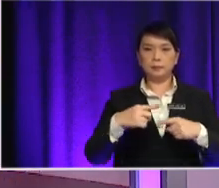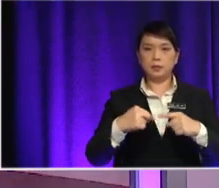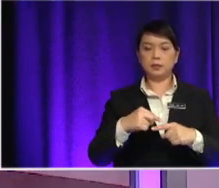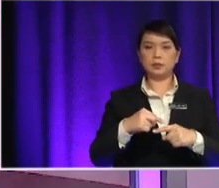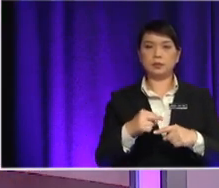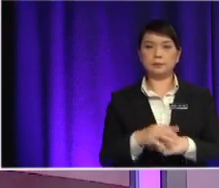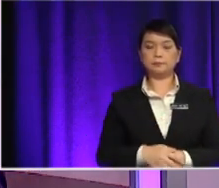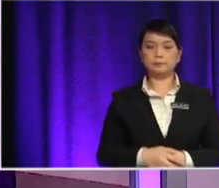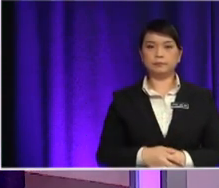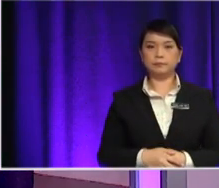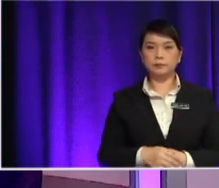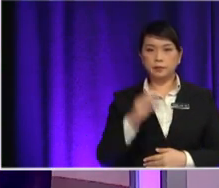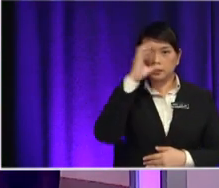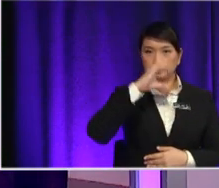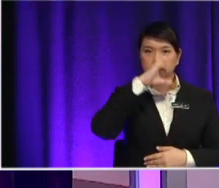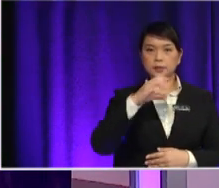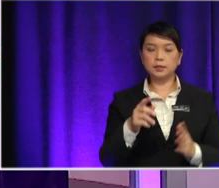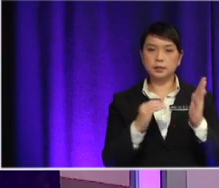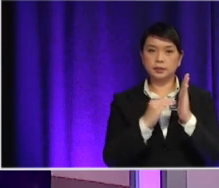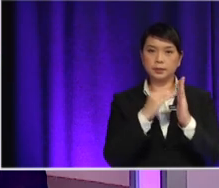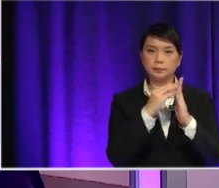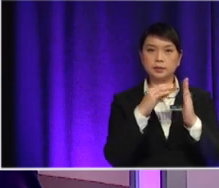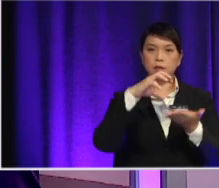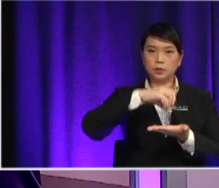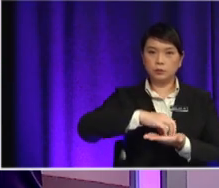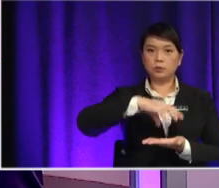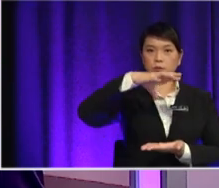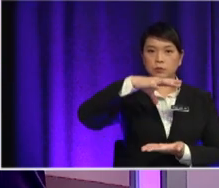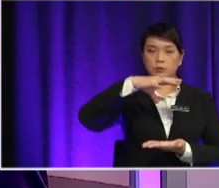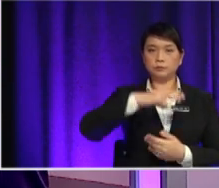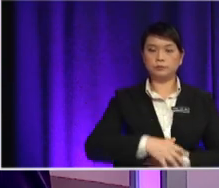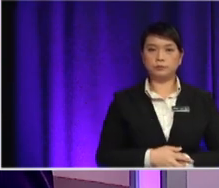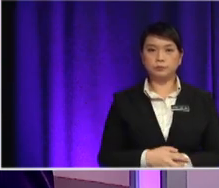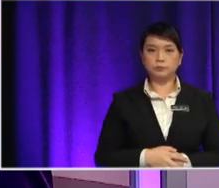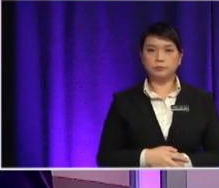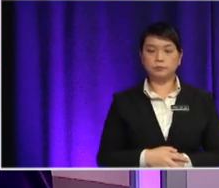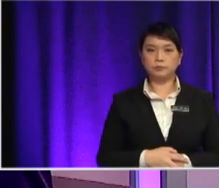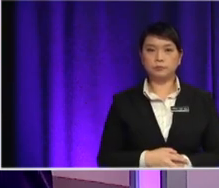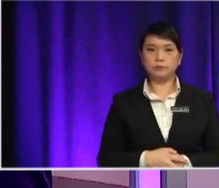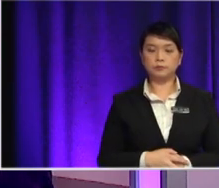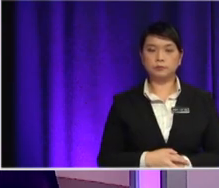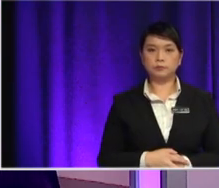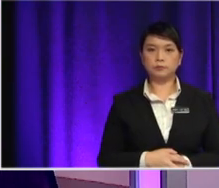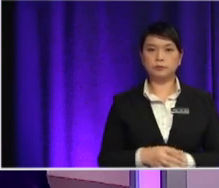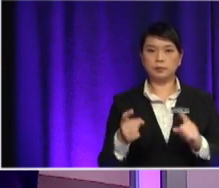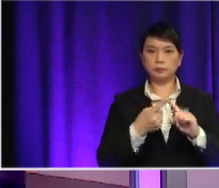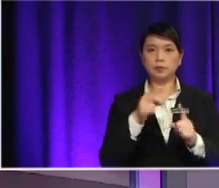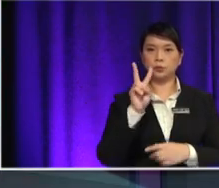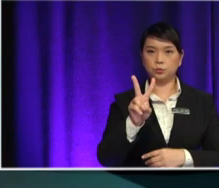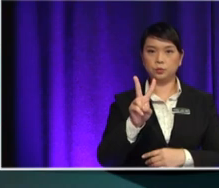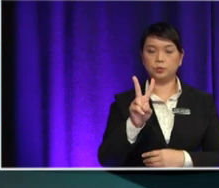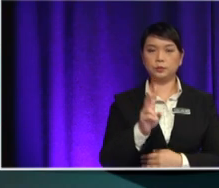cari kekerapan longgokkan. Kekerapan yang banyak. Jadi kaedah dia adalah daripada dua, kita tambah